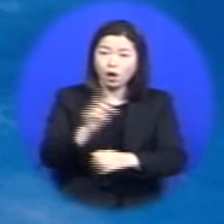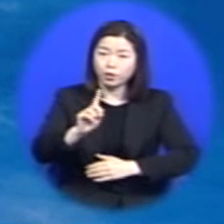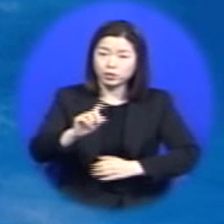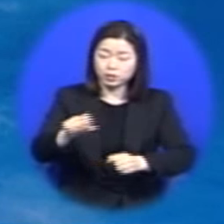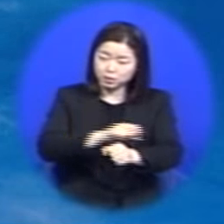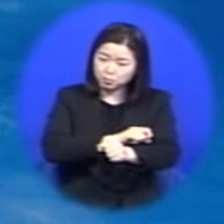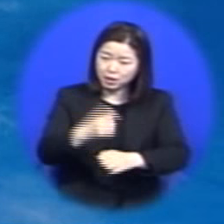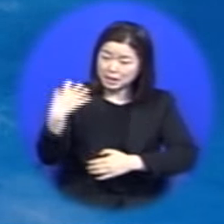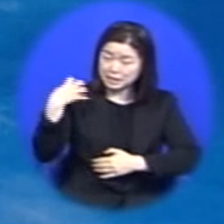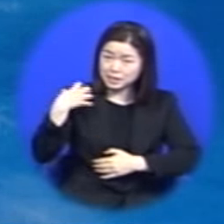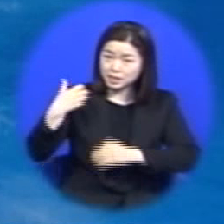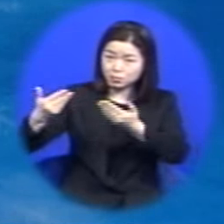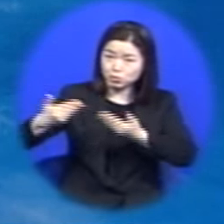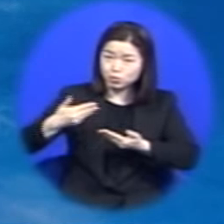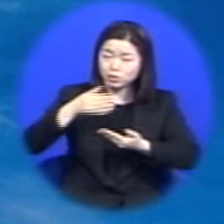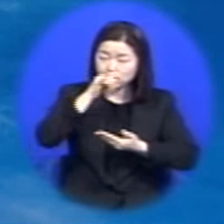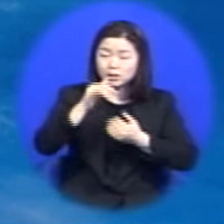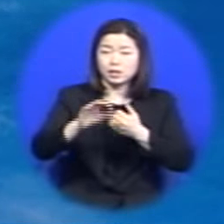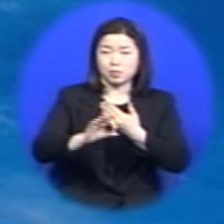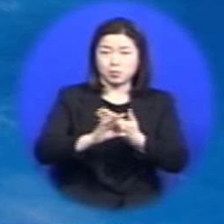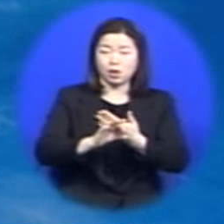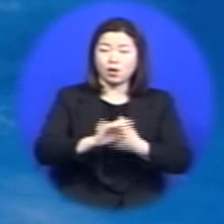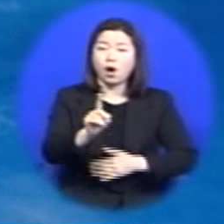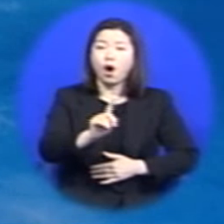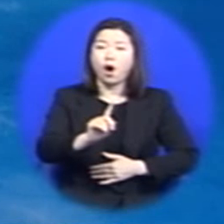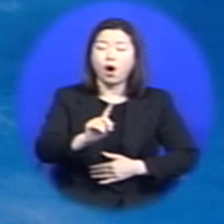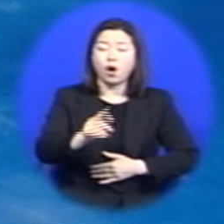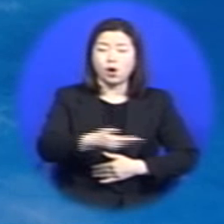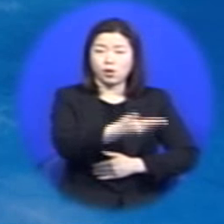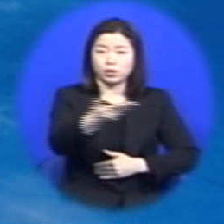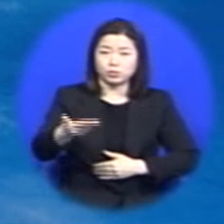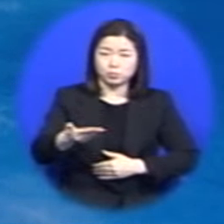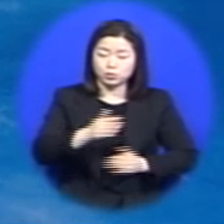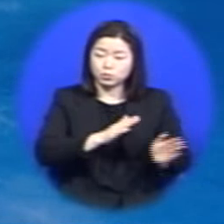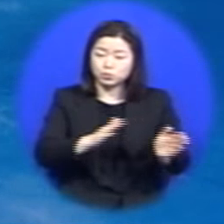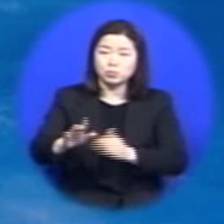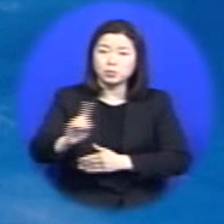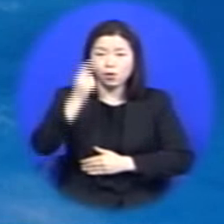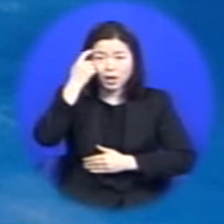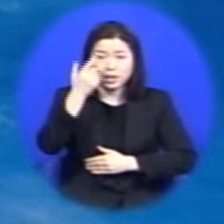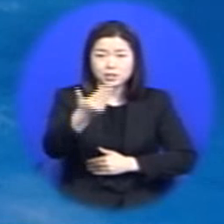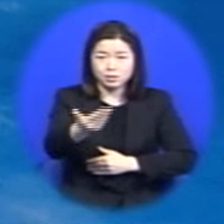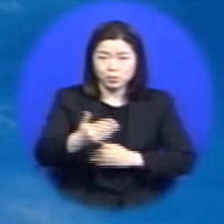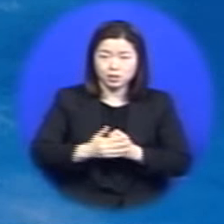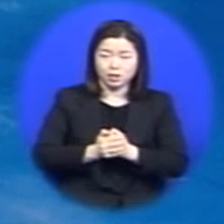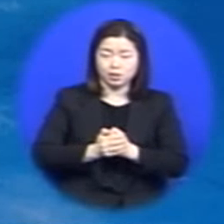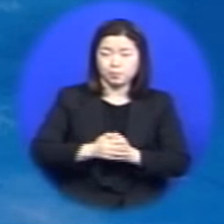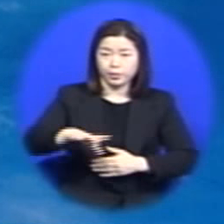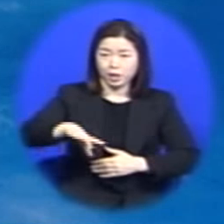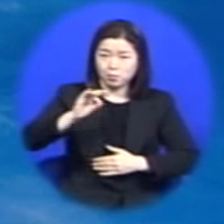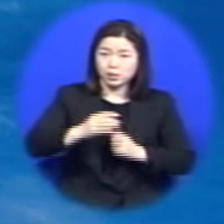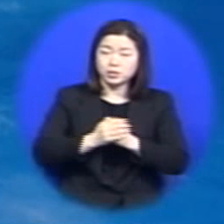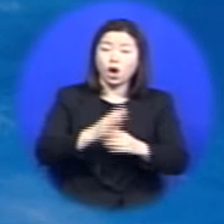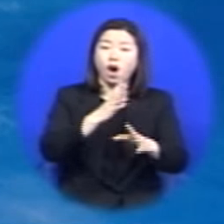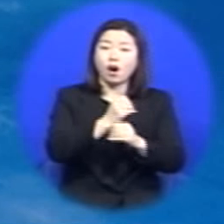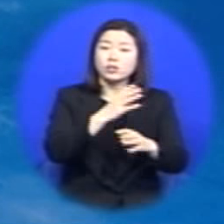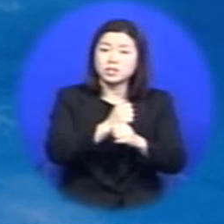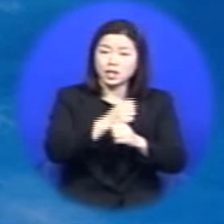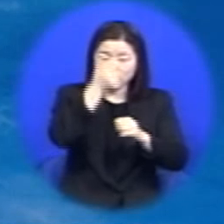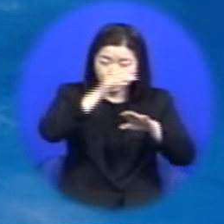책임이 주어졌다면 여러분은 어떤 예배를 준비하시겠습니까? 우선 언제 예배